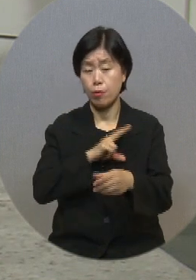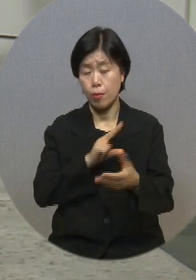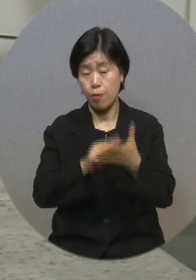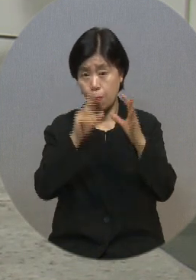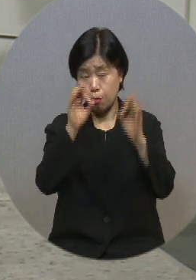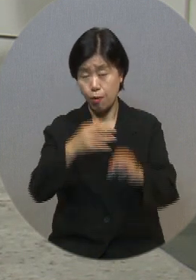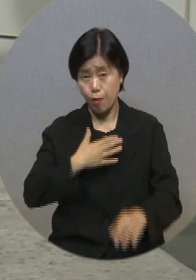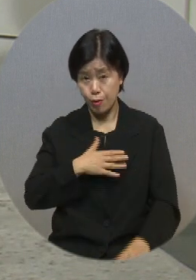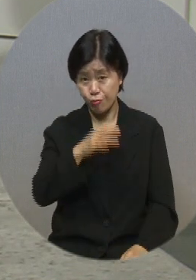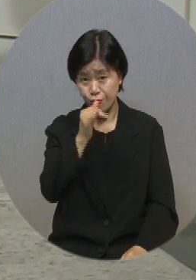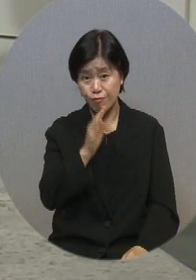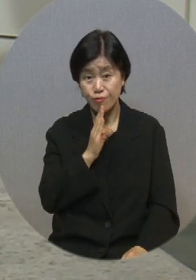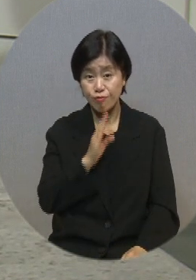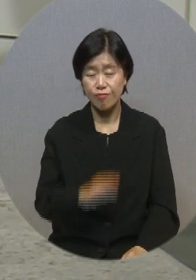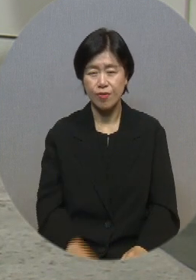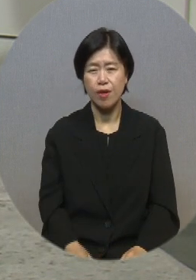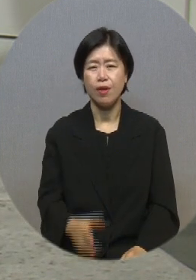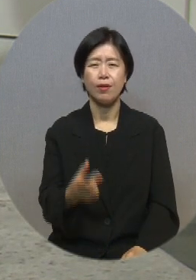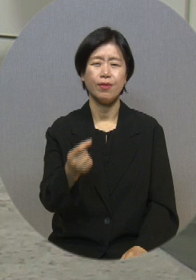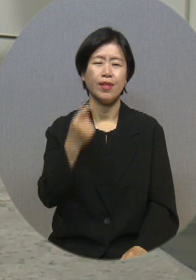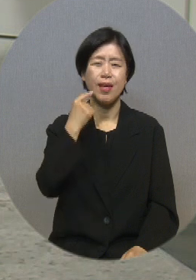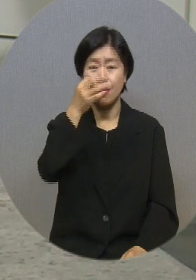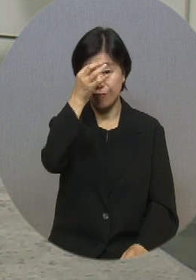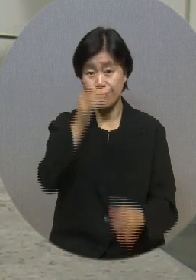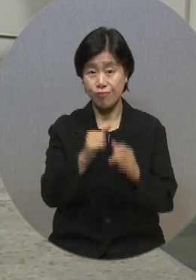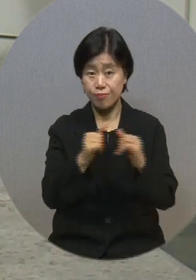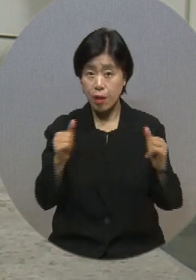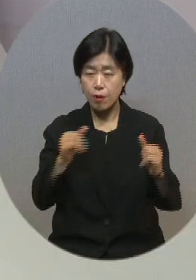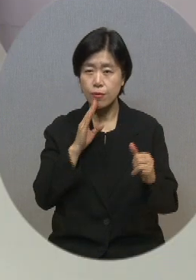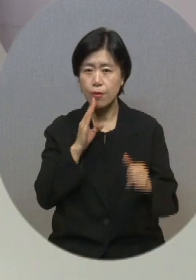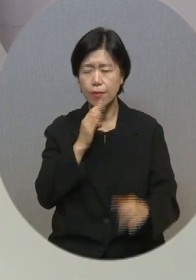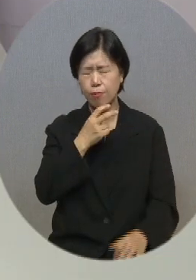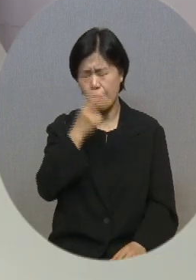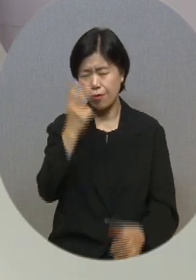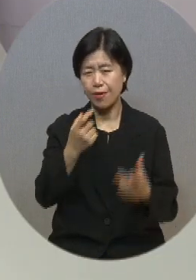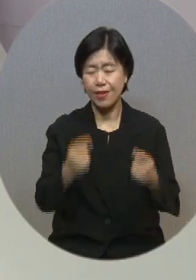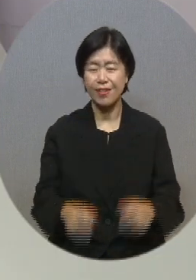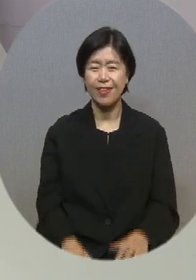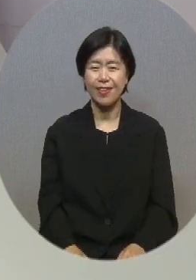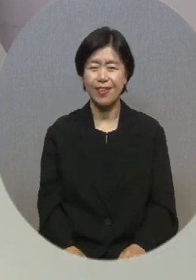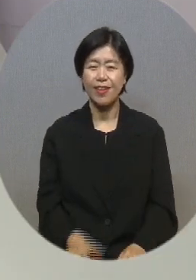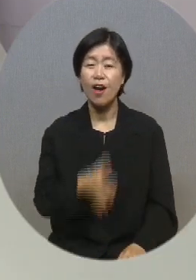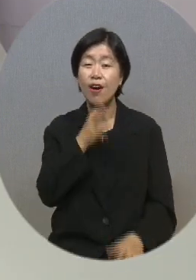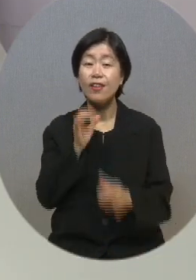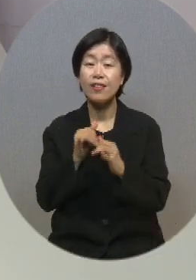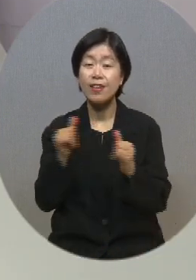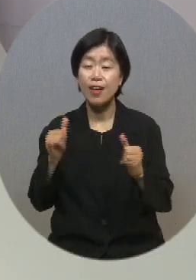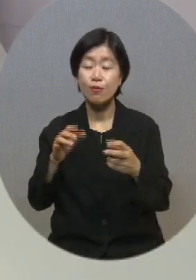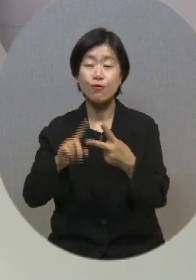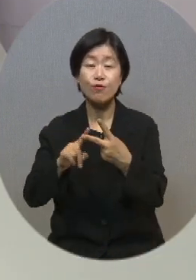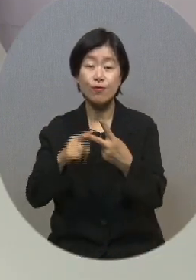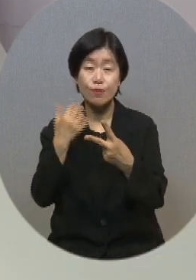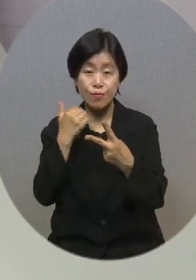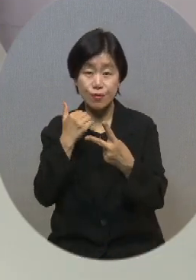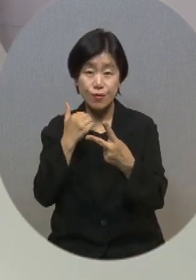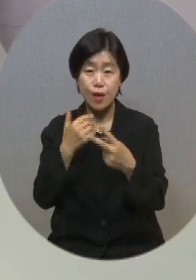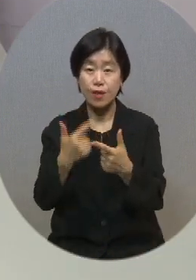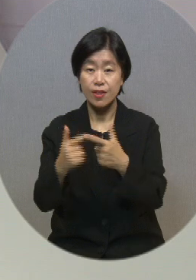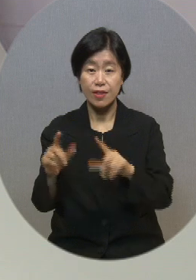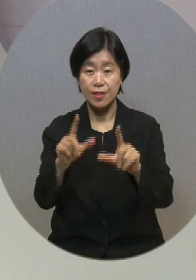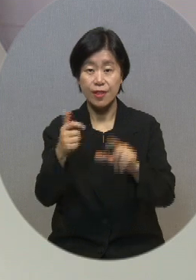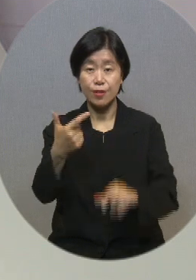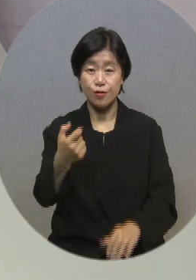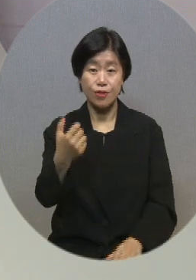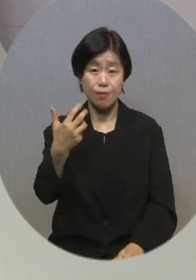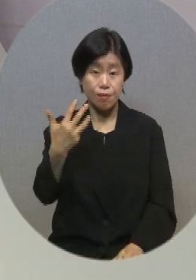네, 예술가라는 분들은 정말 아, 천재셔 천재. 예. 자, 우리 어르신 부문 두 번째 참가자는 부산에 사시는 68세